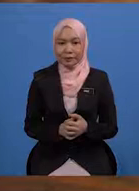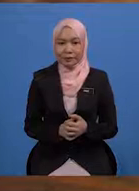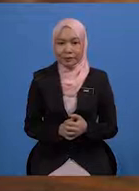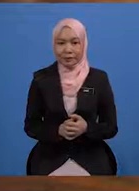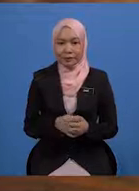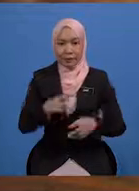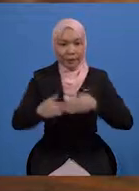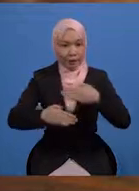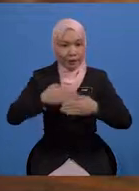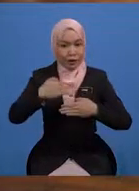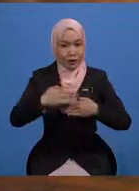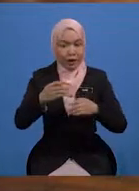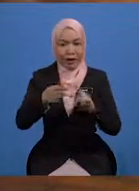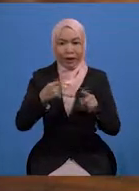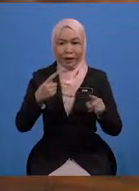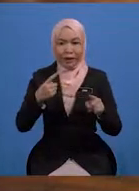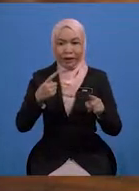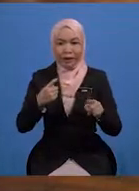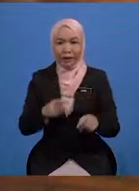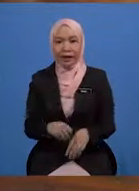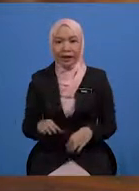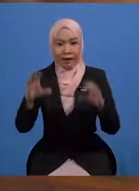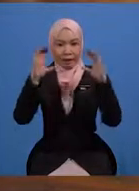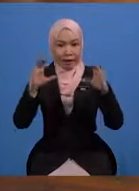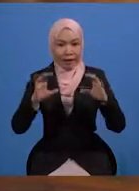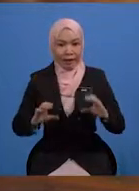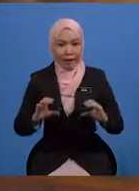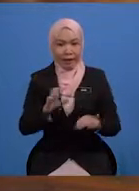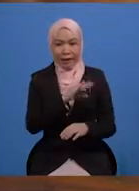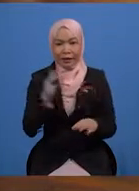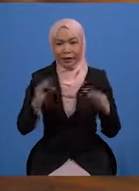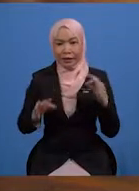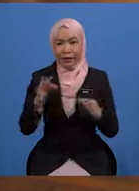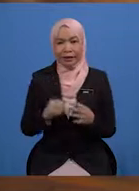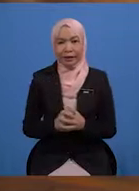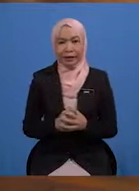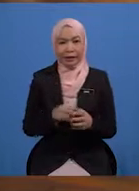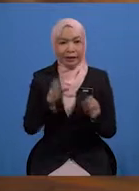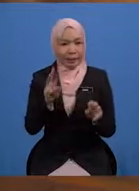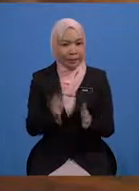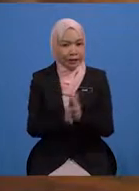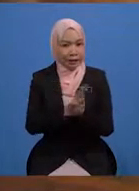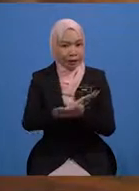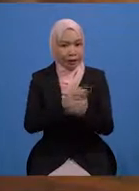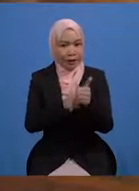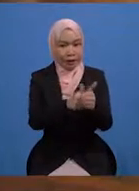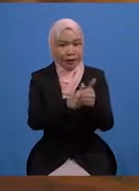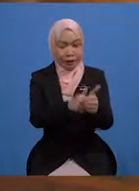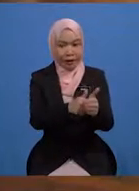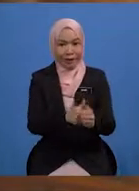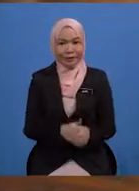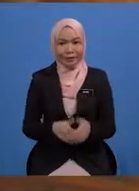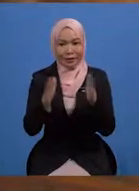Kemajuan dari segi teknik dan gaya telah menjadi ikutan bagi ramai pengkarya seni.